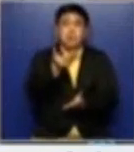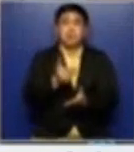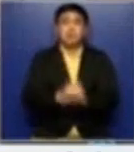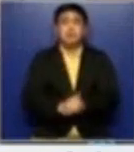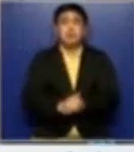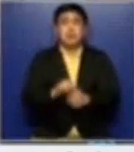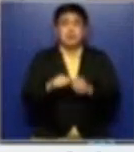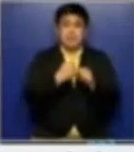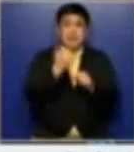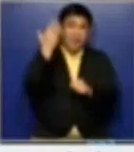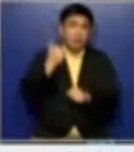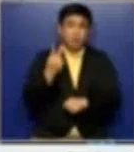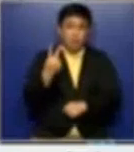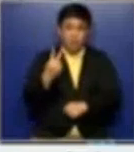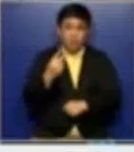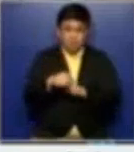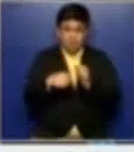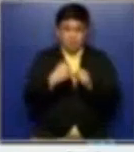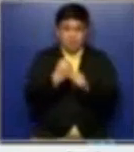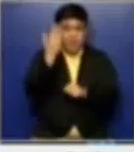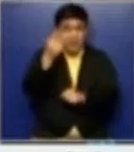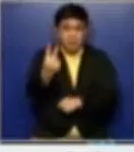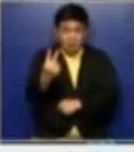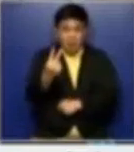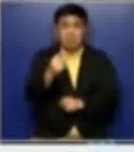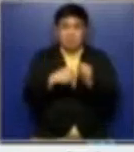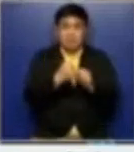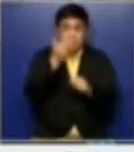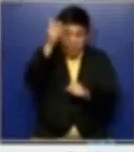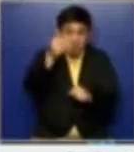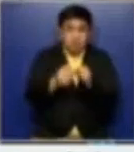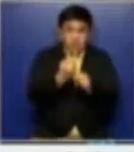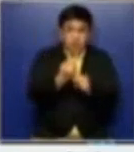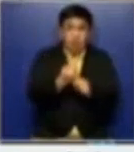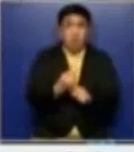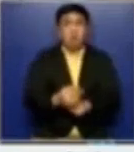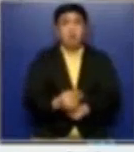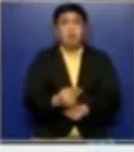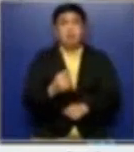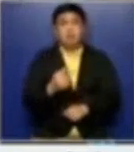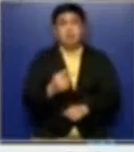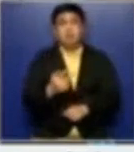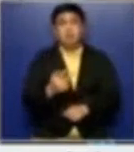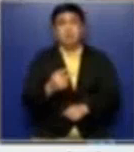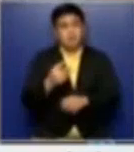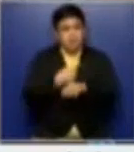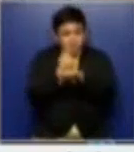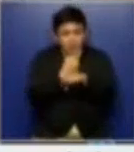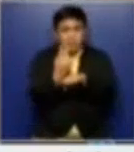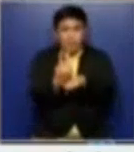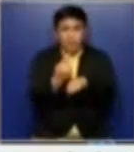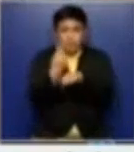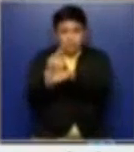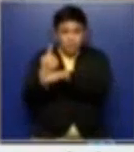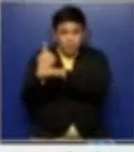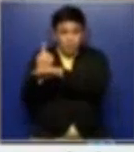ปีก่อน2ลำปีนี้2ลำปีหน้า2ลำไอ้2ลำนี่ก็เป็นที่คอลหาสำนักข่าวอิสรา